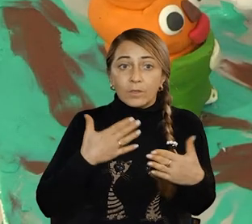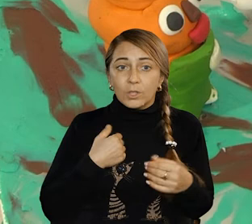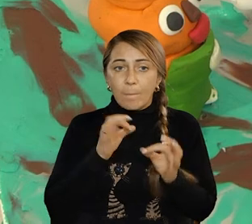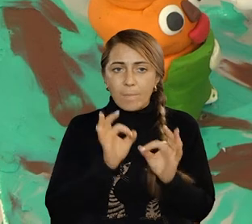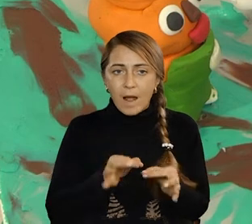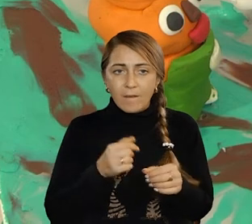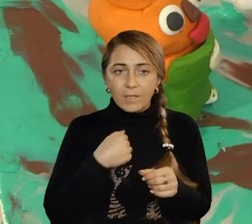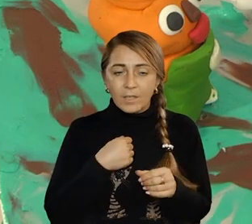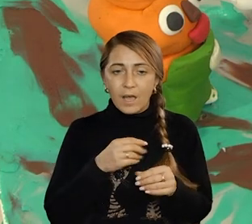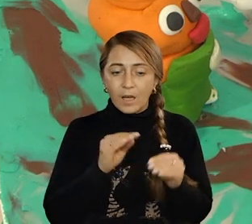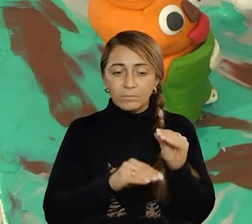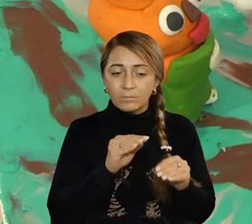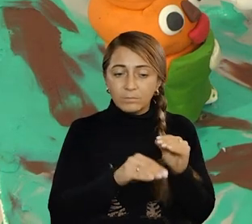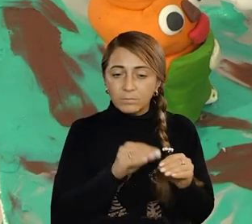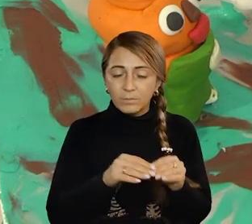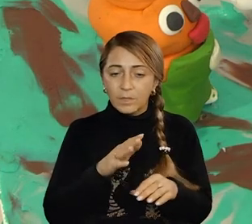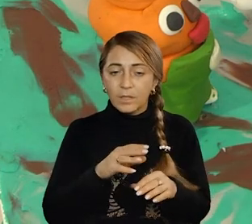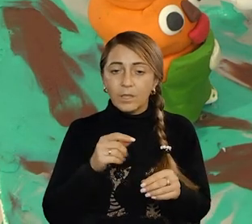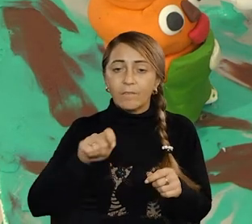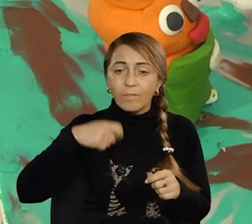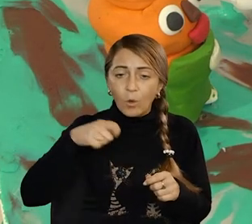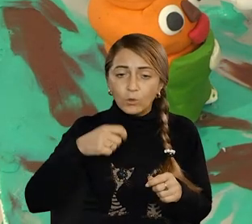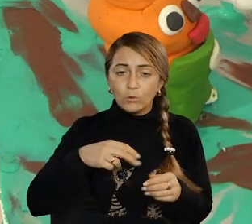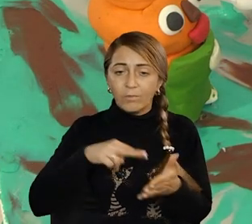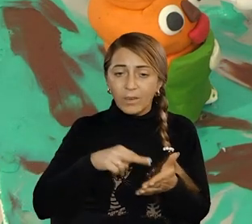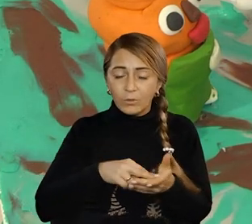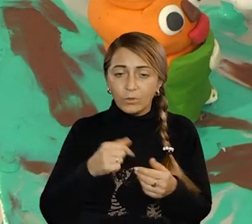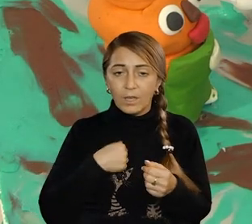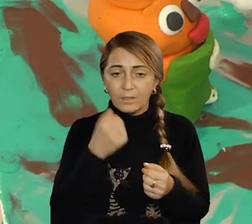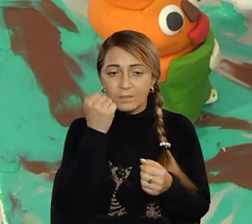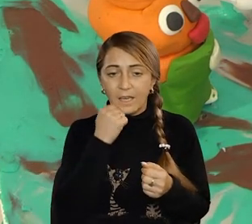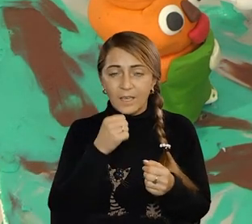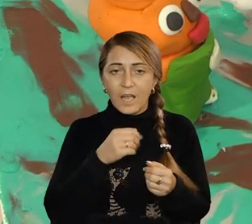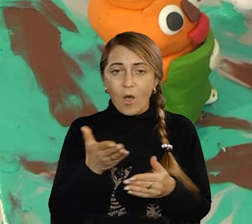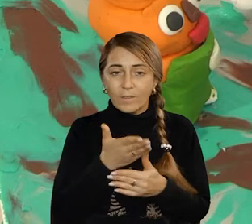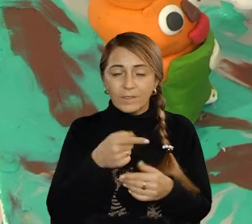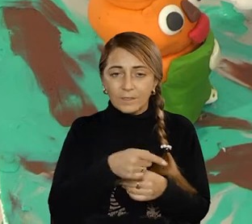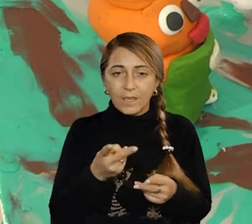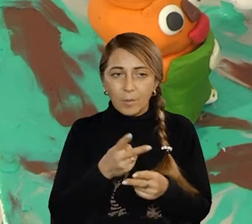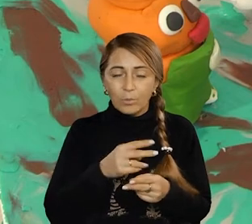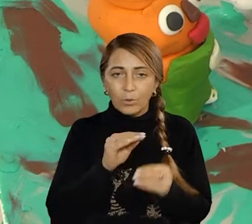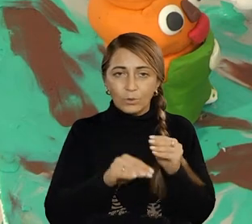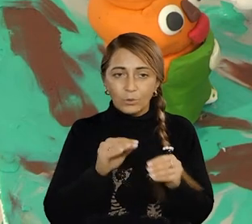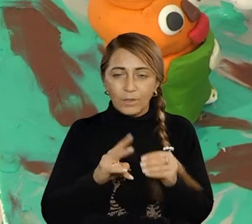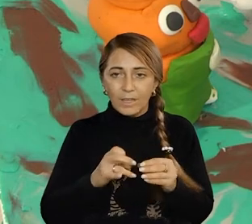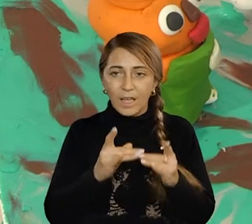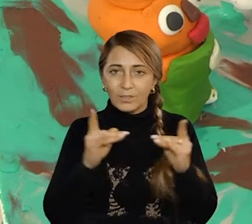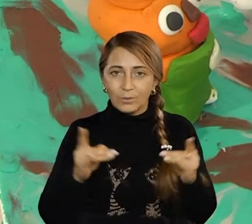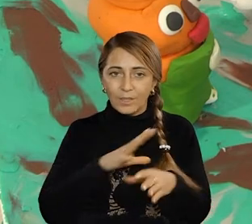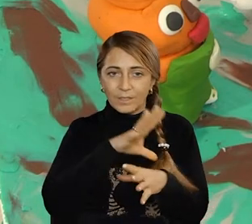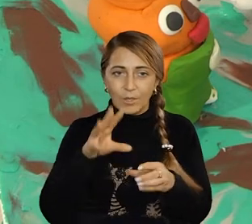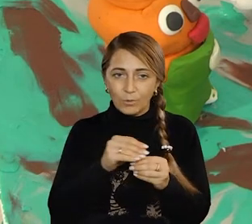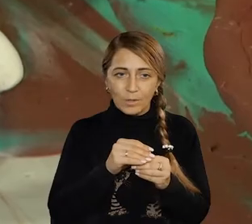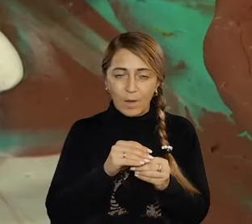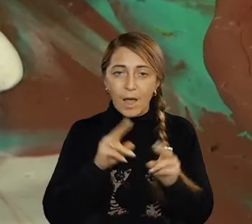правильно розкладу столові прибори. Мені, як старанному офіціантові, потрібно було їх розташувати на столі за